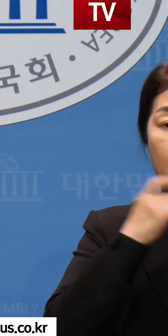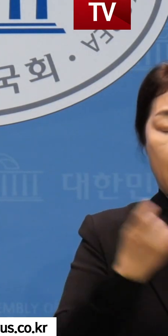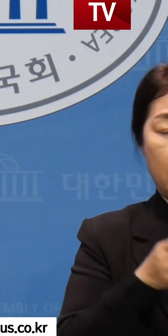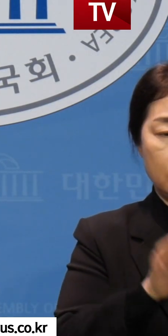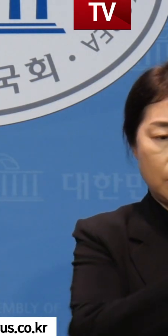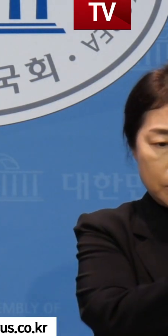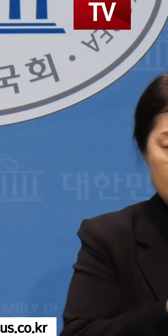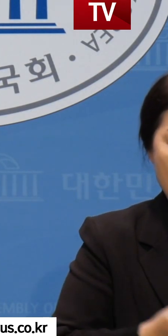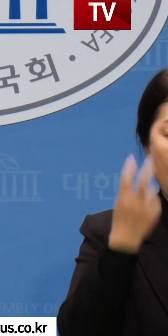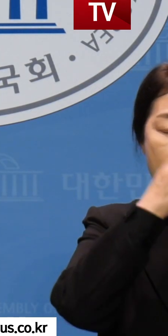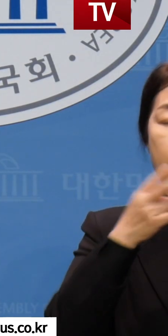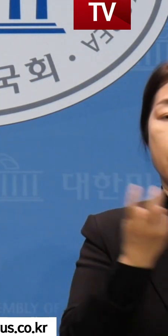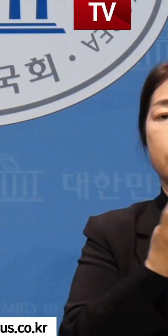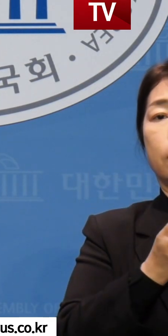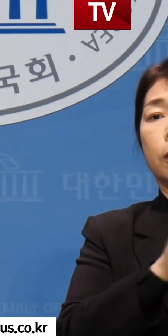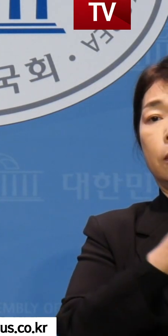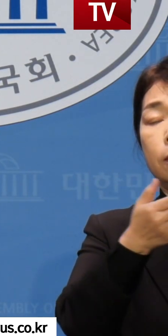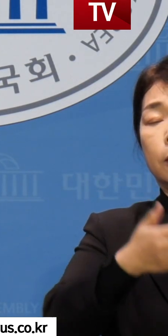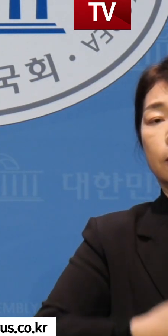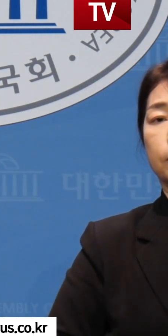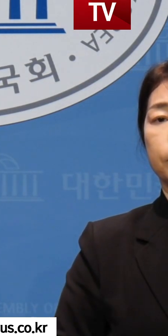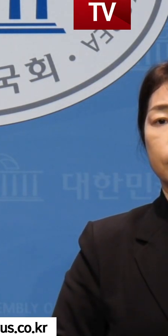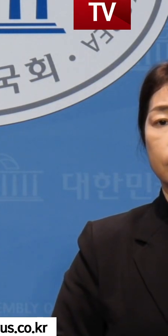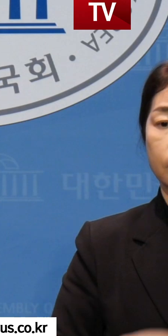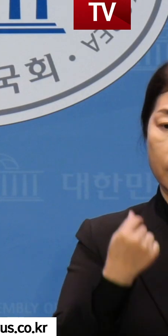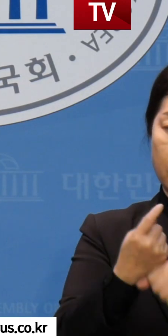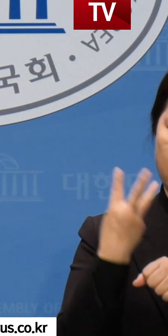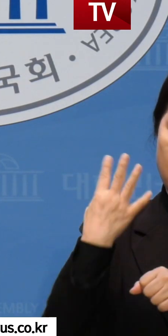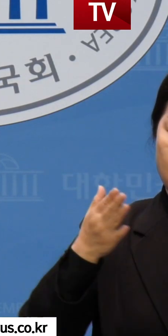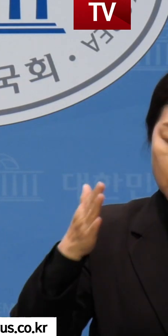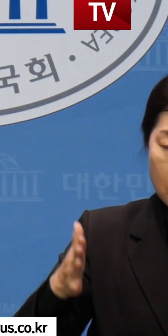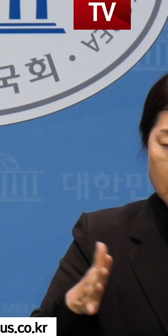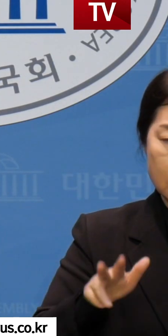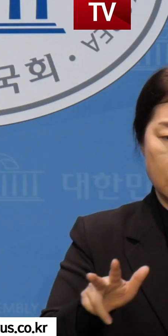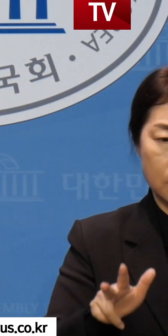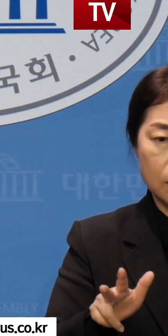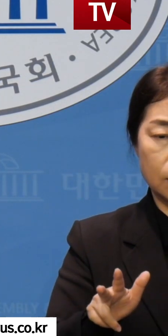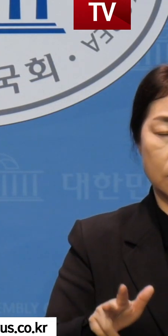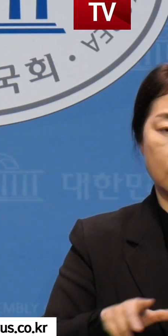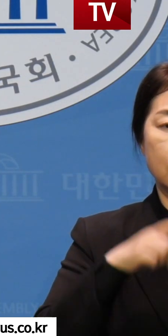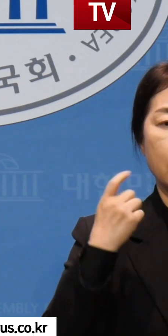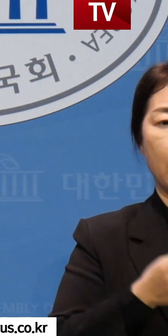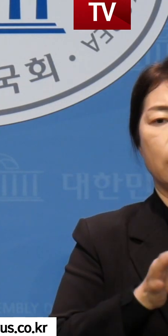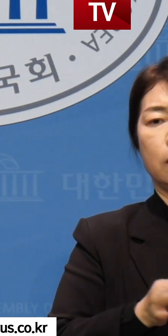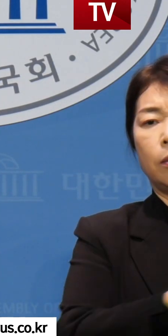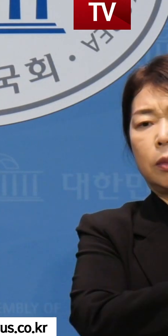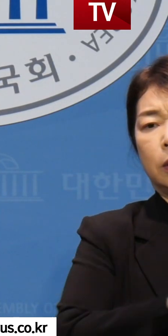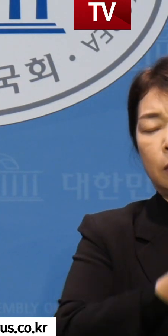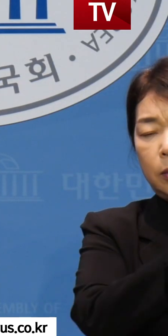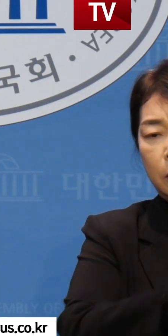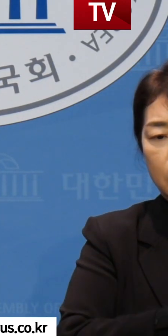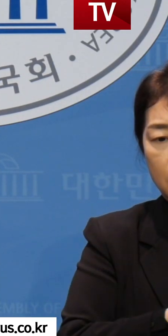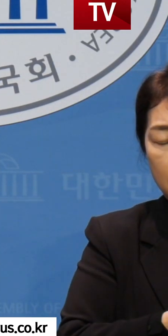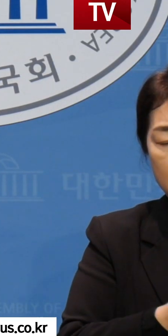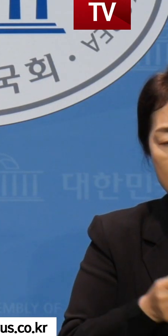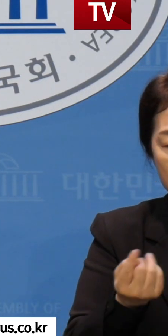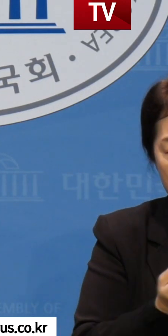관리 대책입니다. 수년간 누적된 현재의 과도한 가계부채를 잘못 건드릴